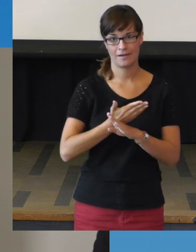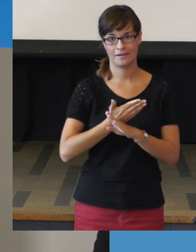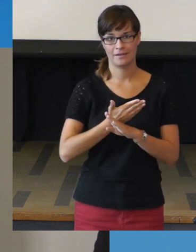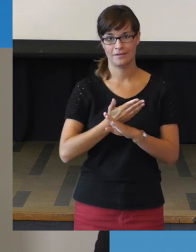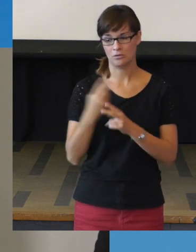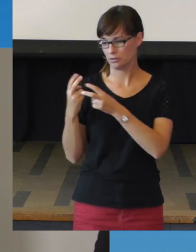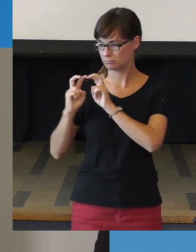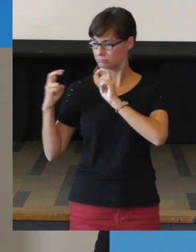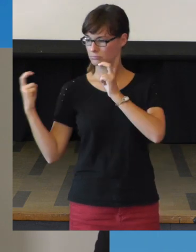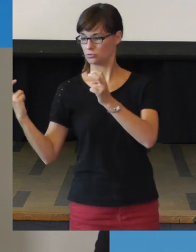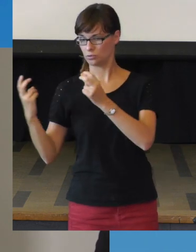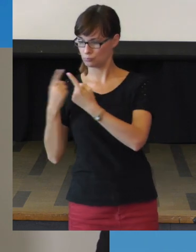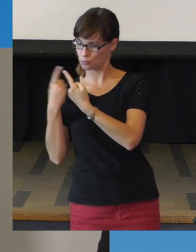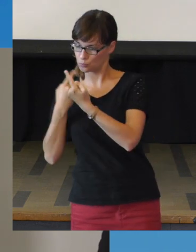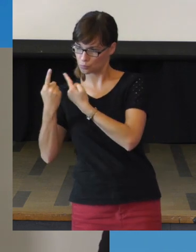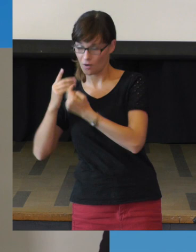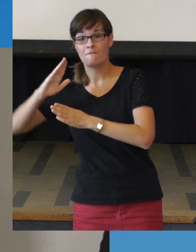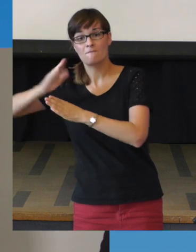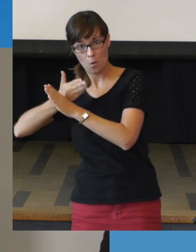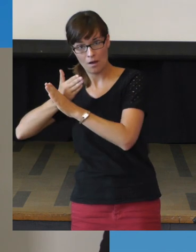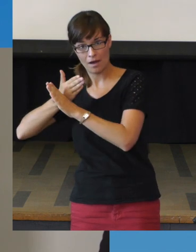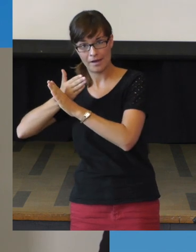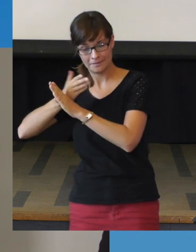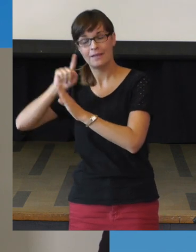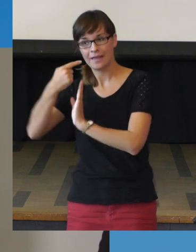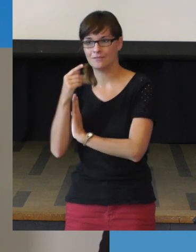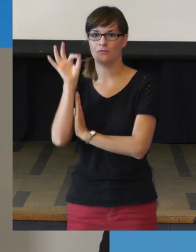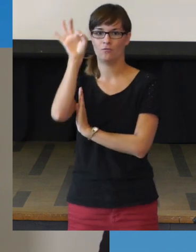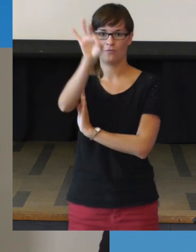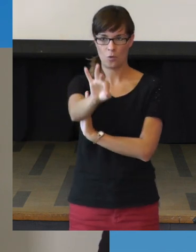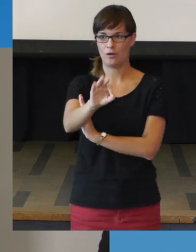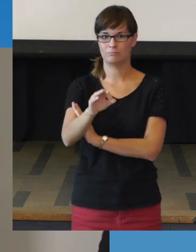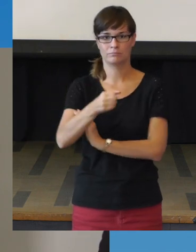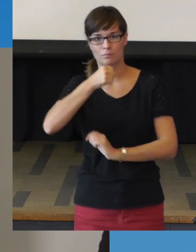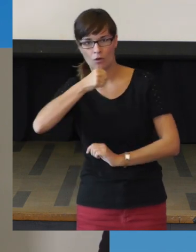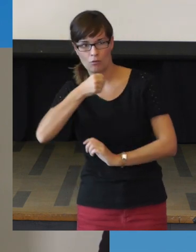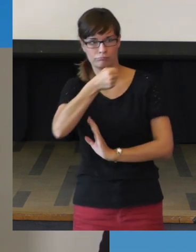übrigen Gästen auf dem Podium führen werde, komme ich in der zweiten Hälfte der Veranstaltung zu Ihnen